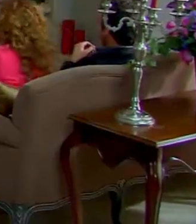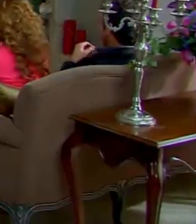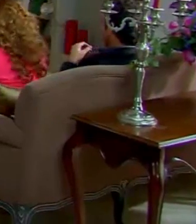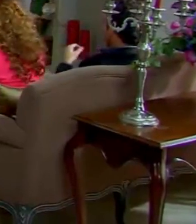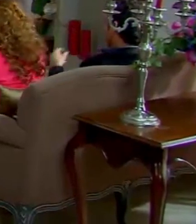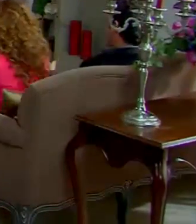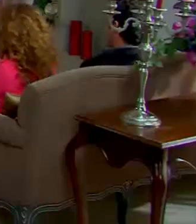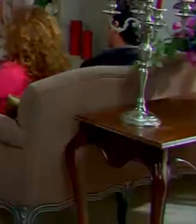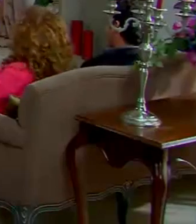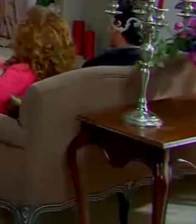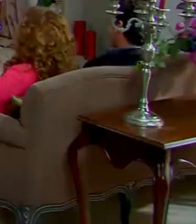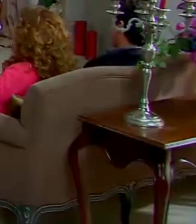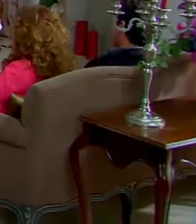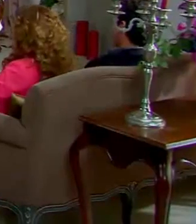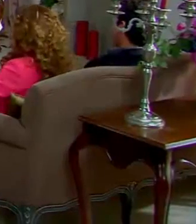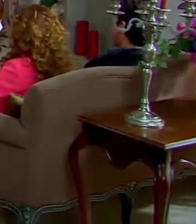Ay.